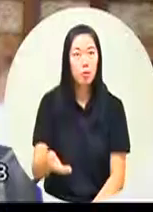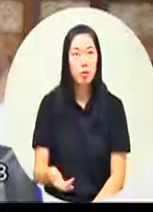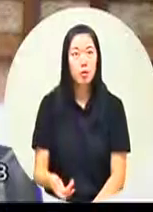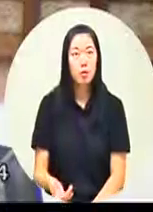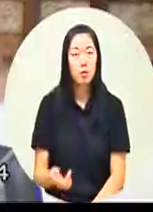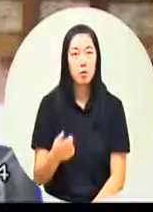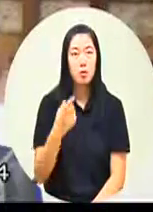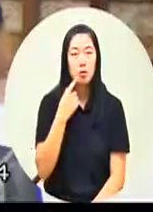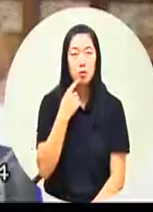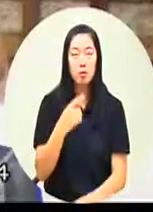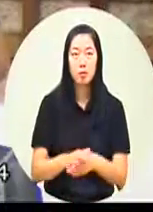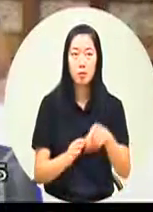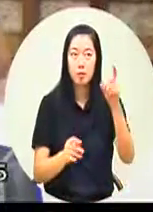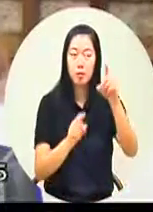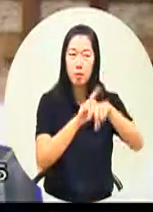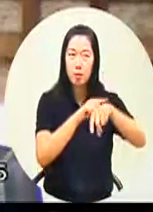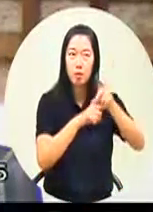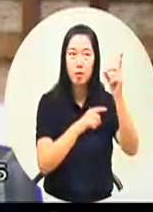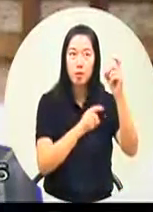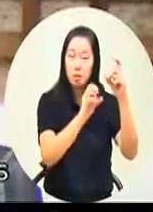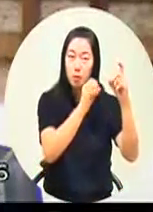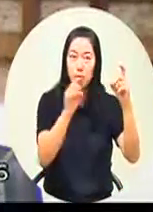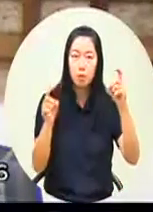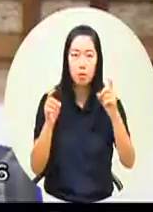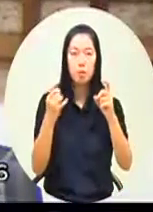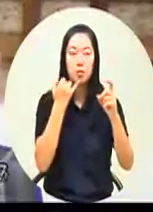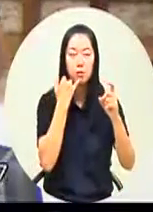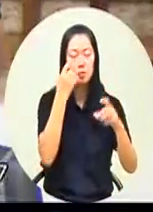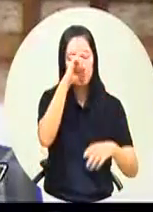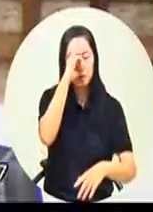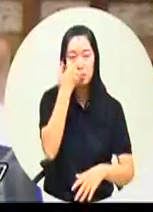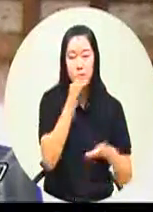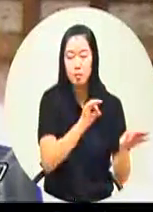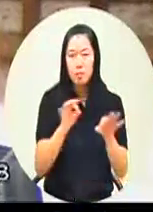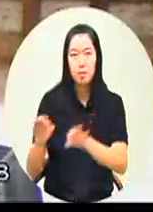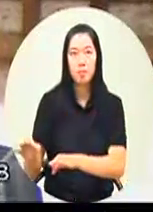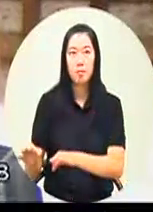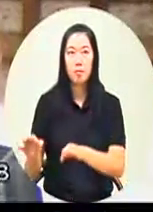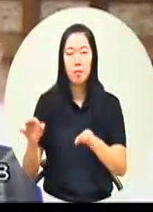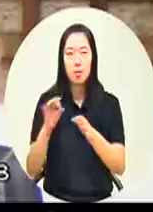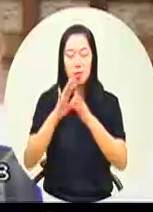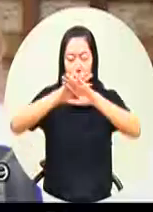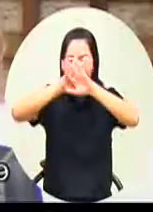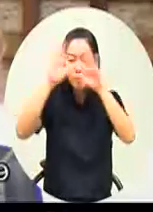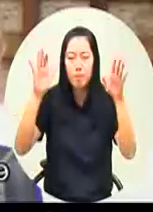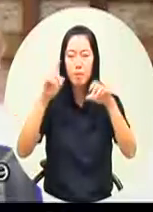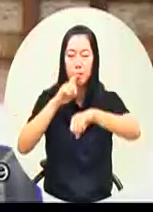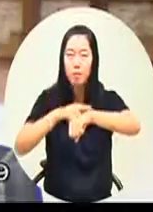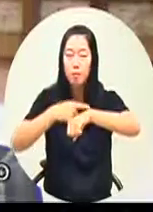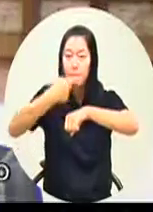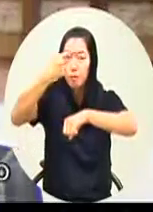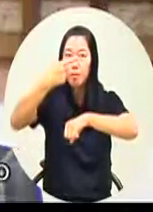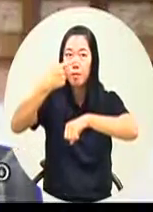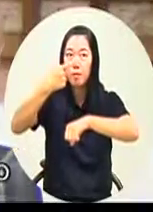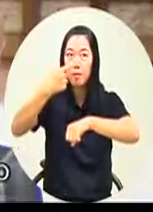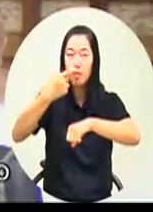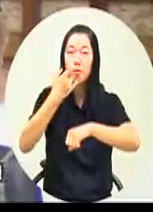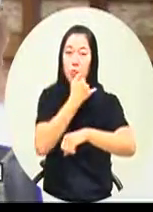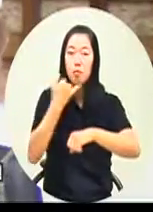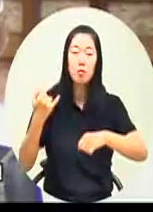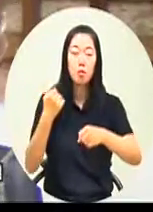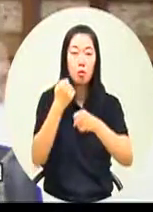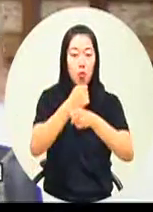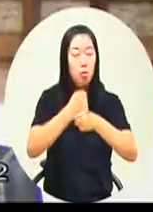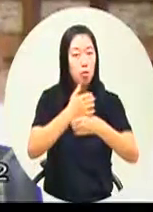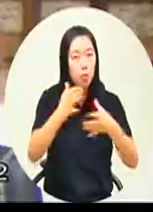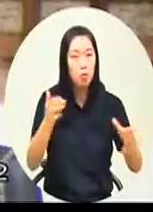调了，12点也太早，能不能延到1点或2点？因为下班之后他们可能还要买一点东西，然